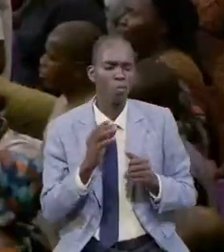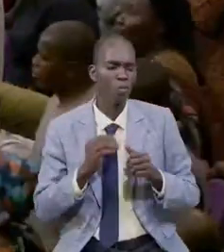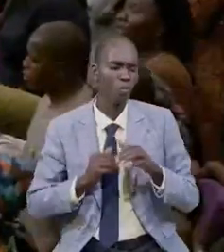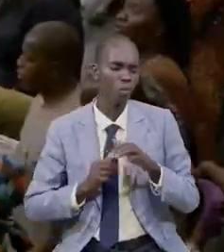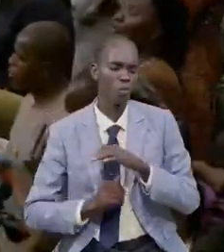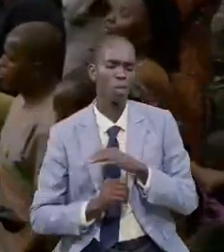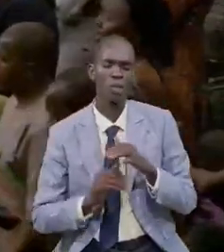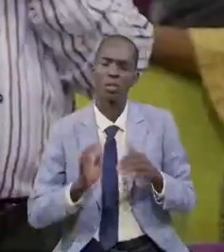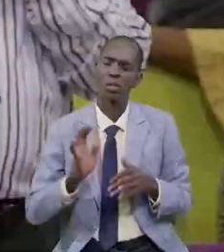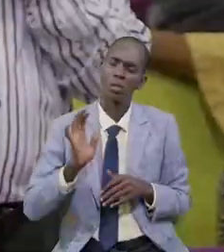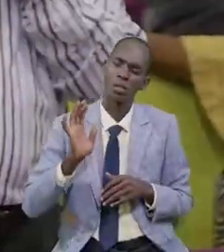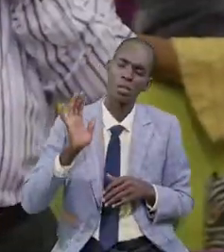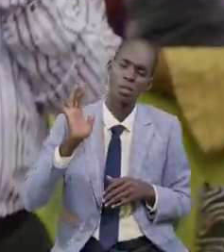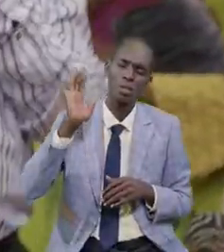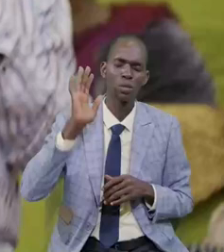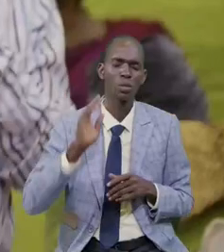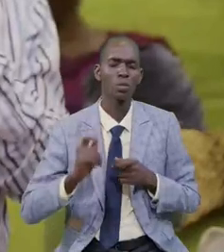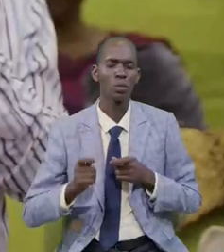son contrôle.